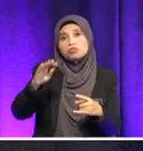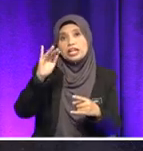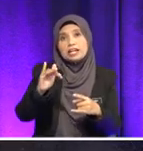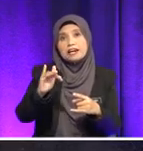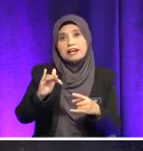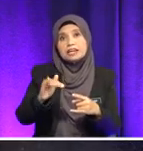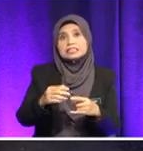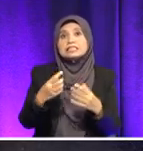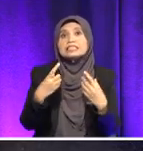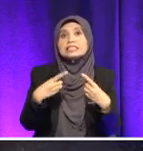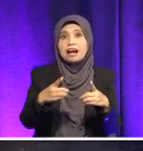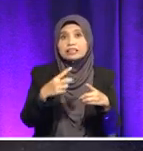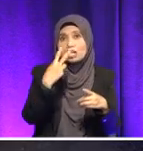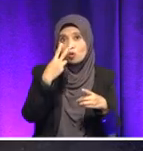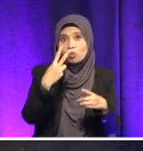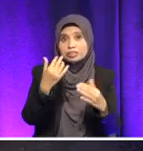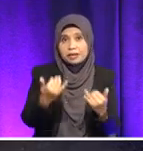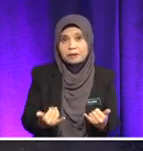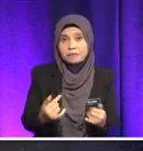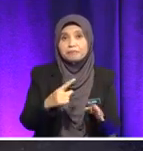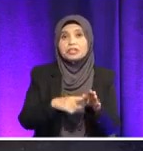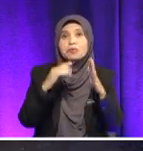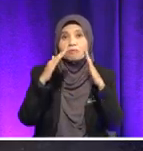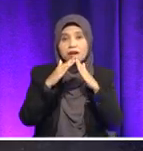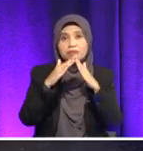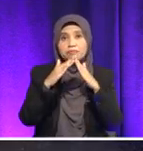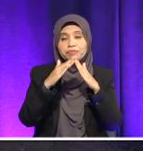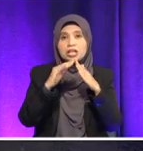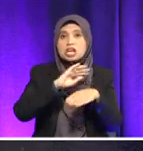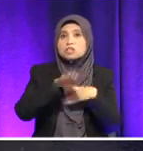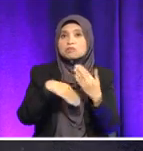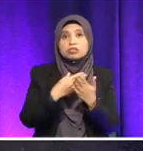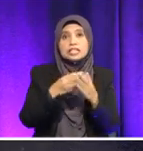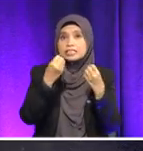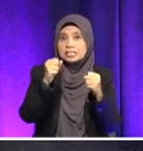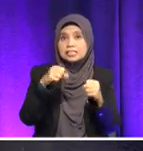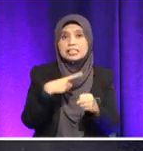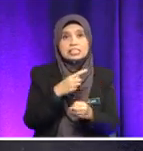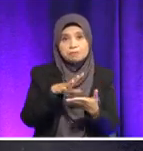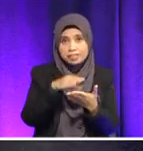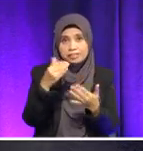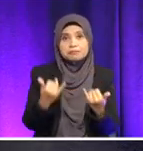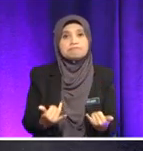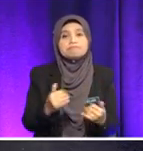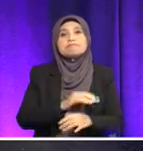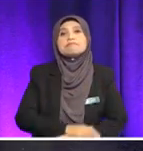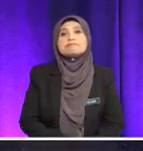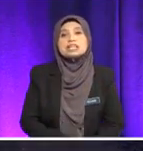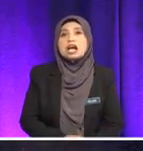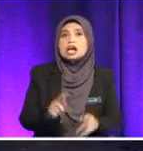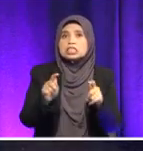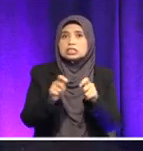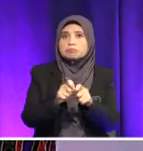saya pasti mereka sudah bersedia murid-murid dalam kalian pernah bersedia kita teruskan jadi seperti